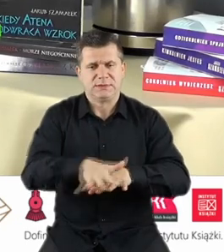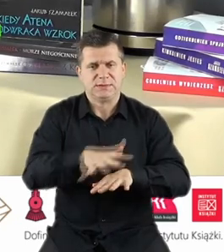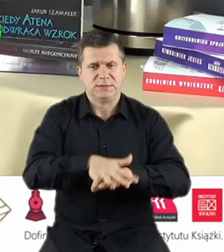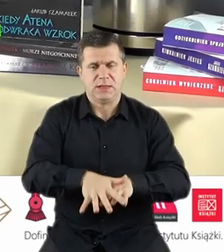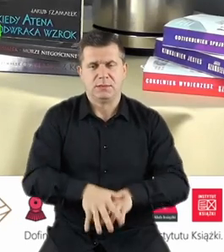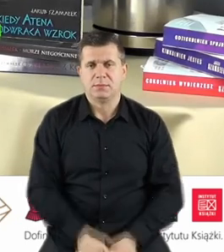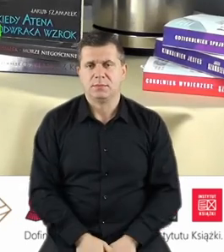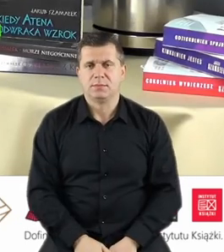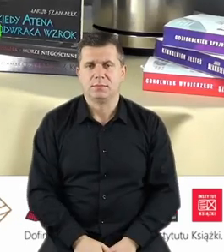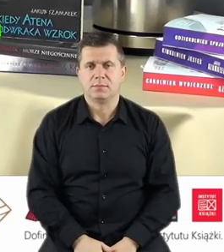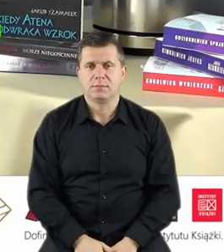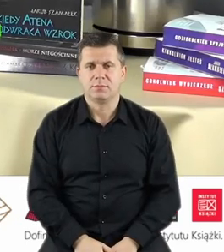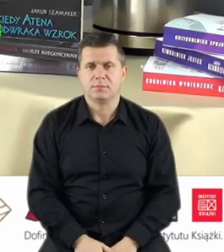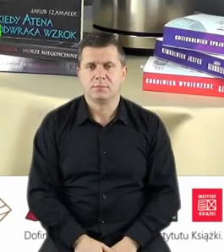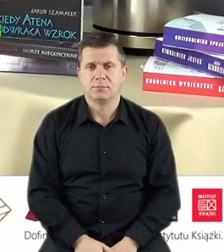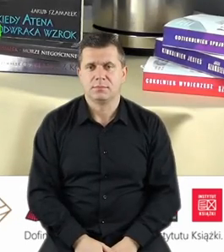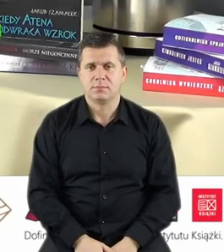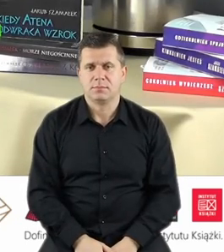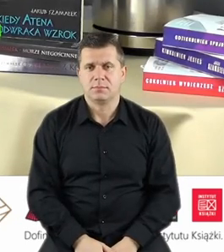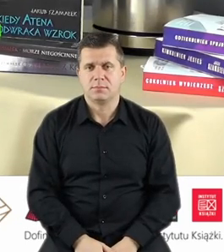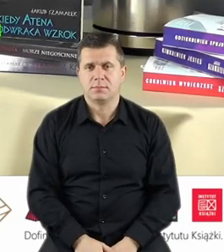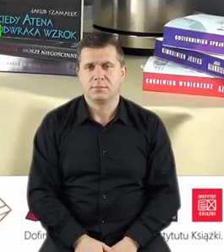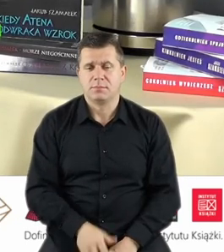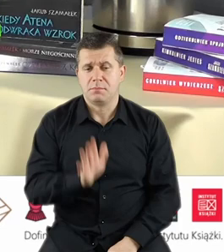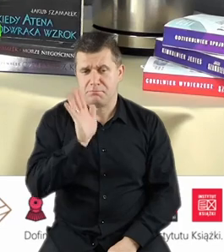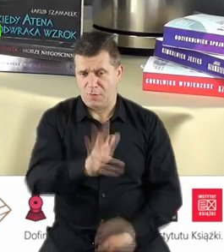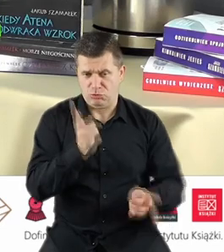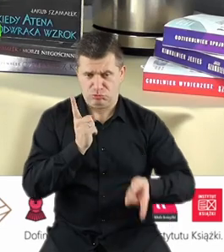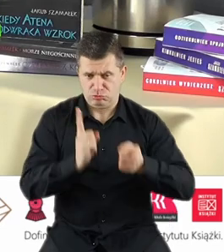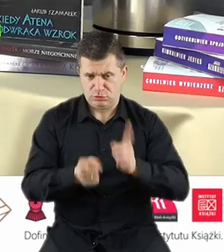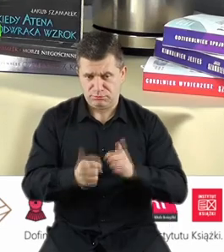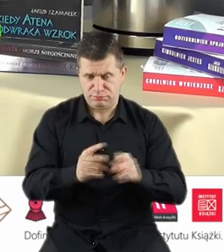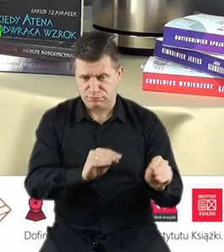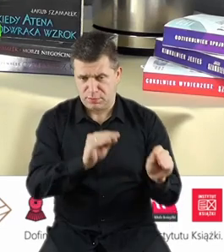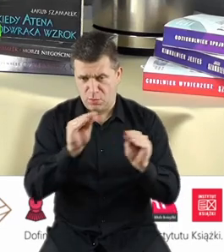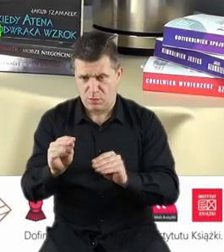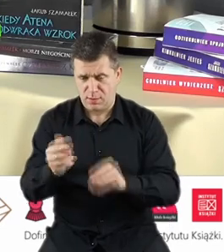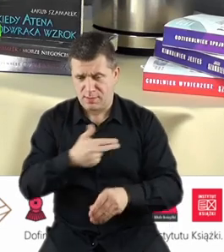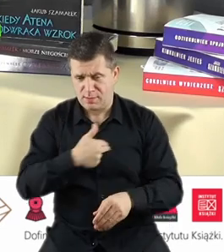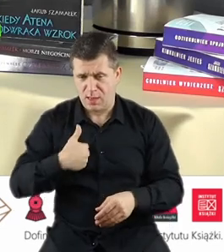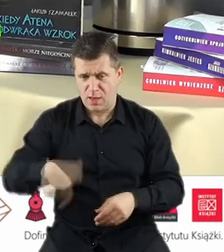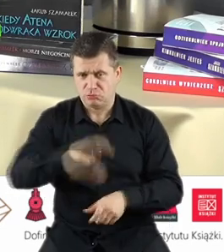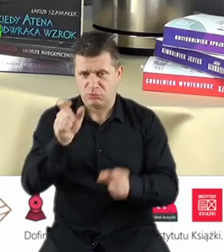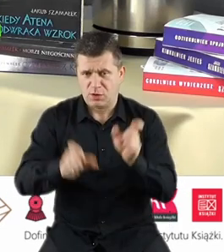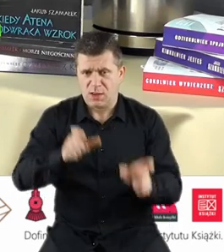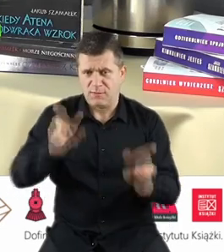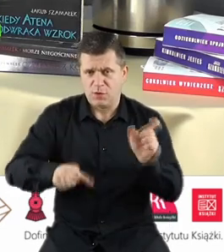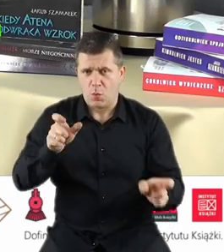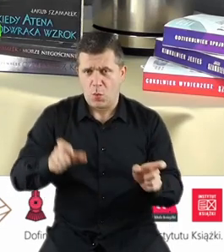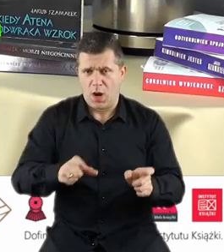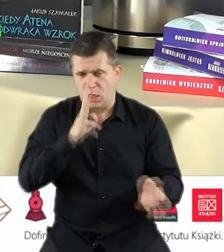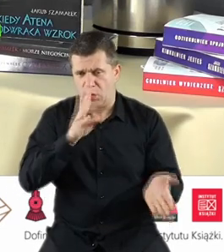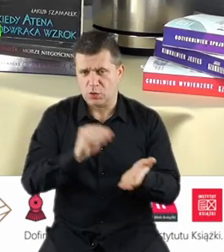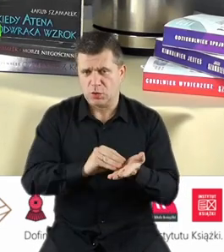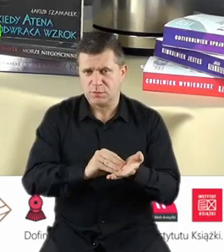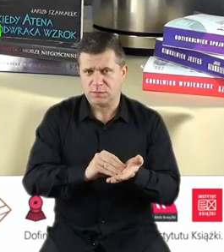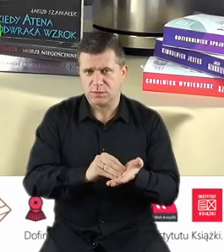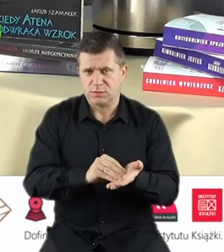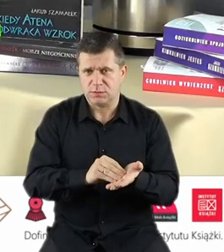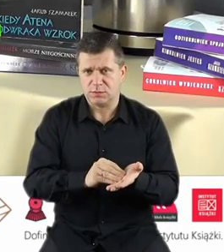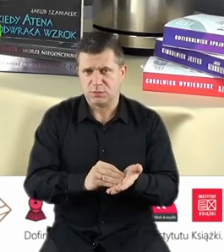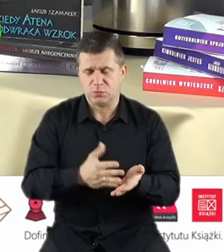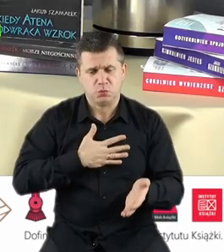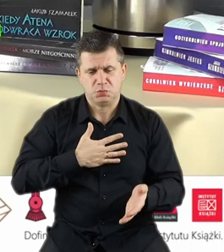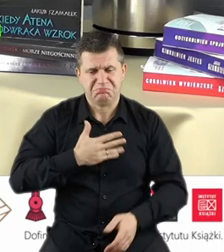no to czy to będzie miało jakieś bardzo szybkie przełożenie na nasze indywidualne doświadczenie? No pewnie